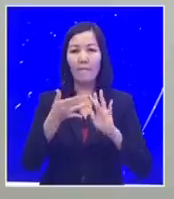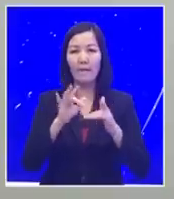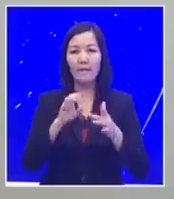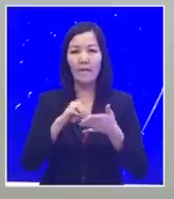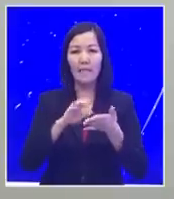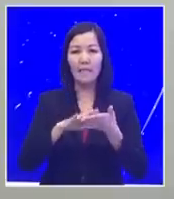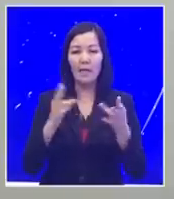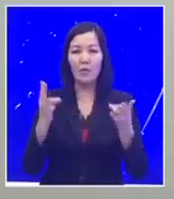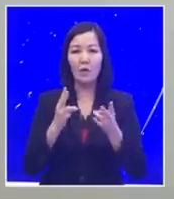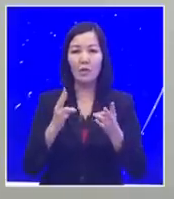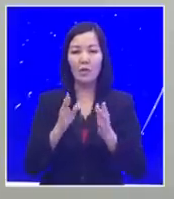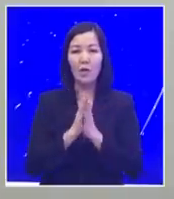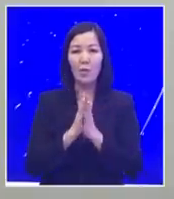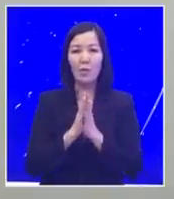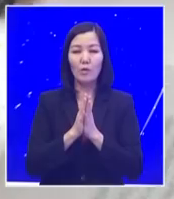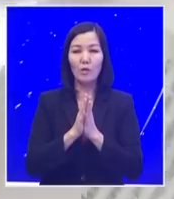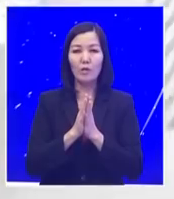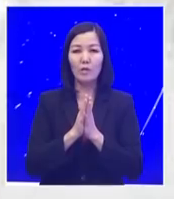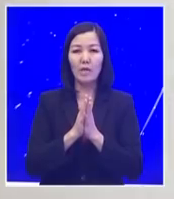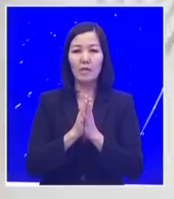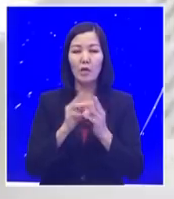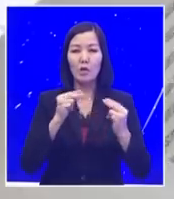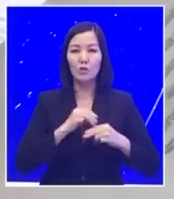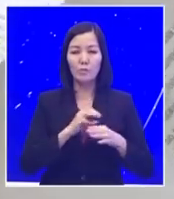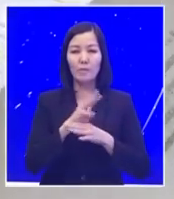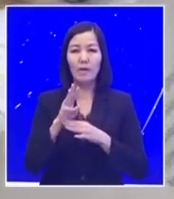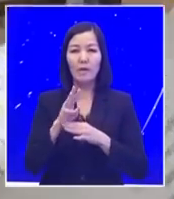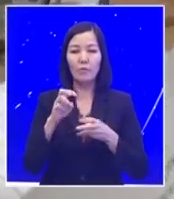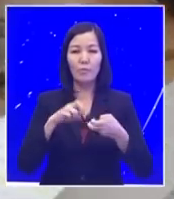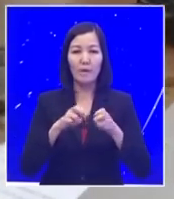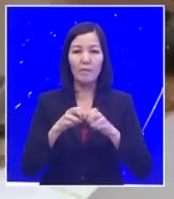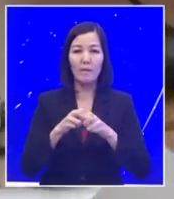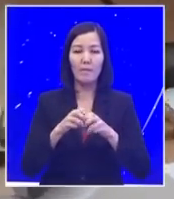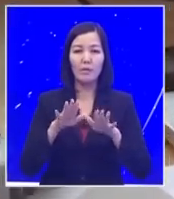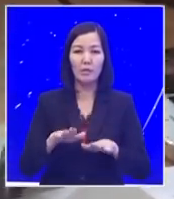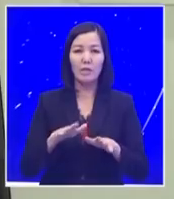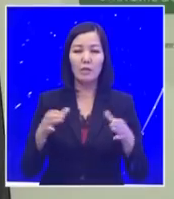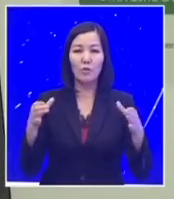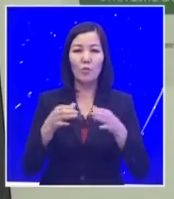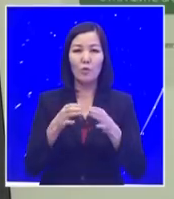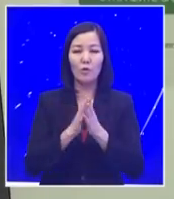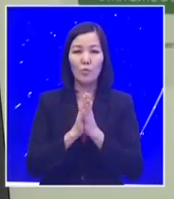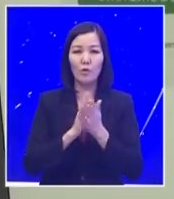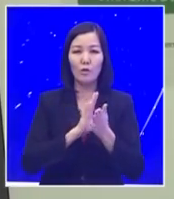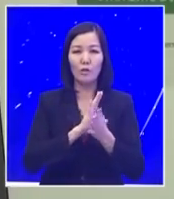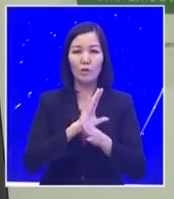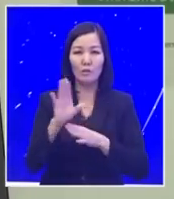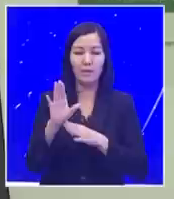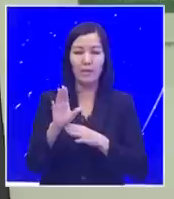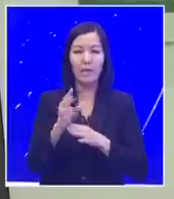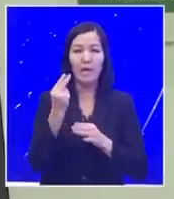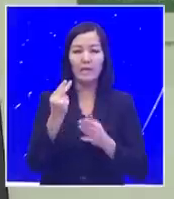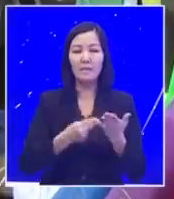Онда электрондық өтініш сервисі арқылы жұмыспен қамту мәселелері жөніндегі жергілікті органға өтініш беріп электрондық